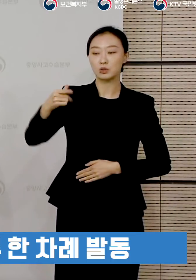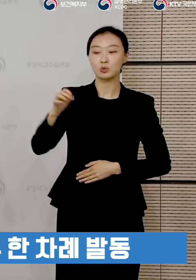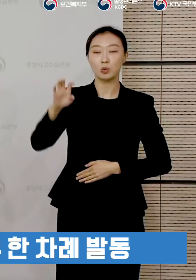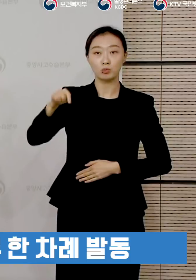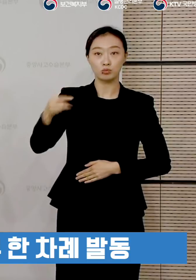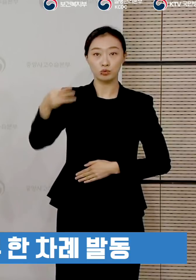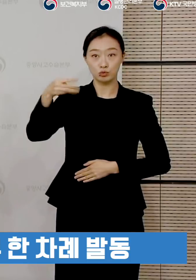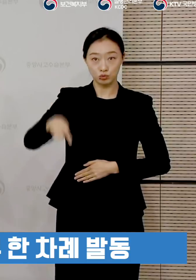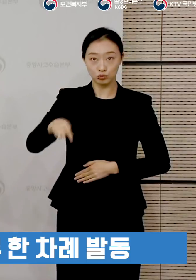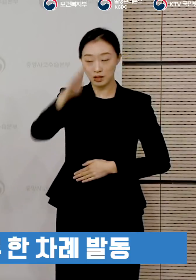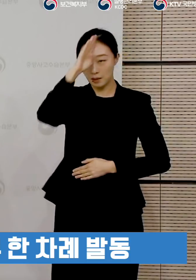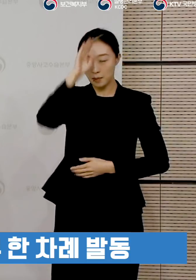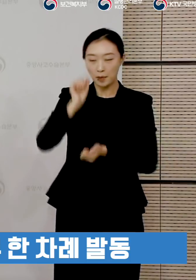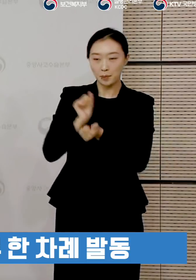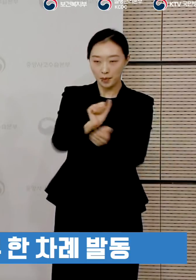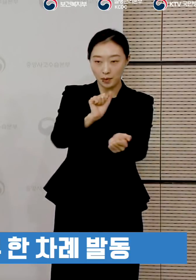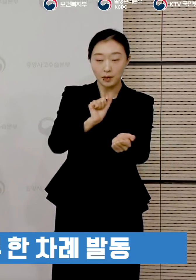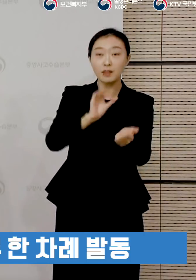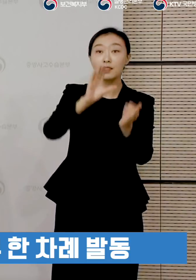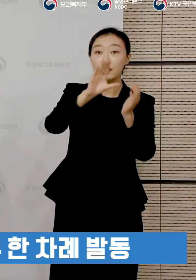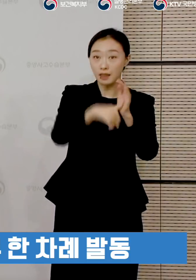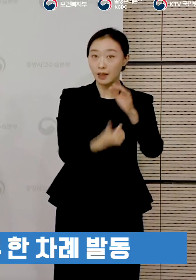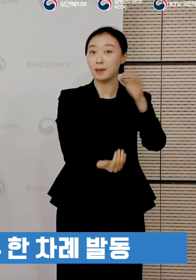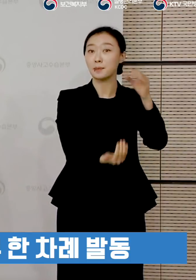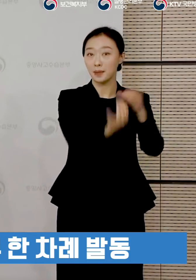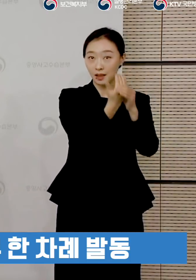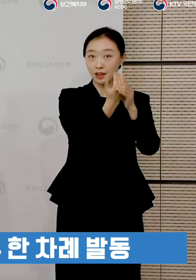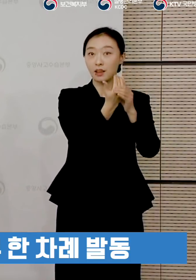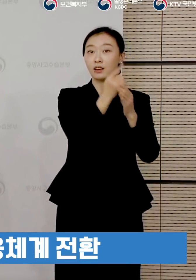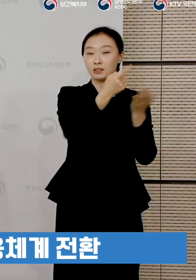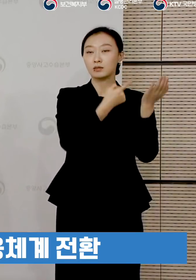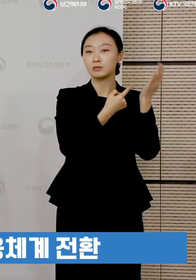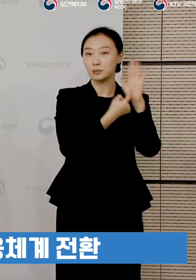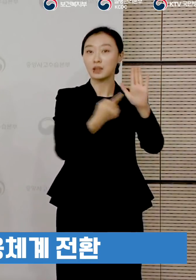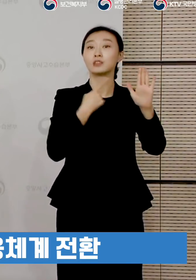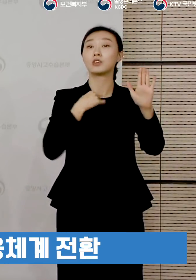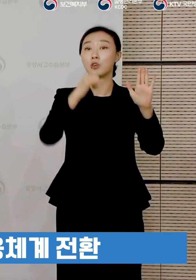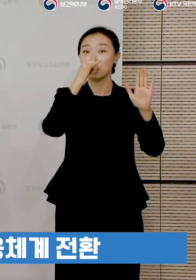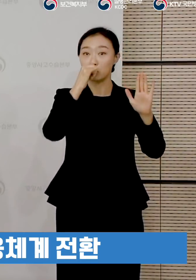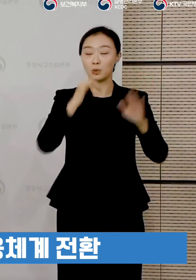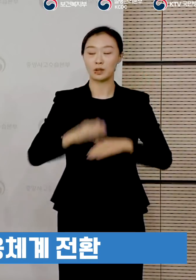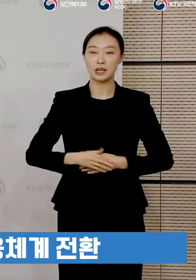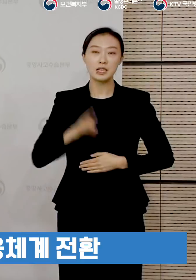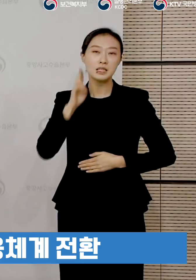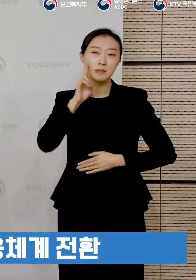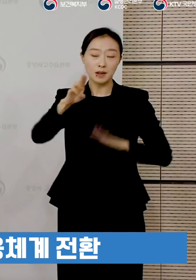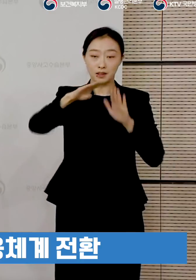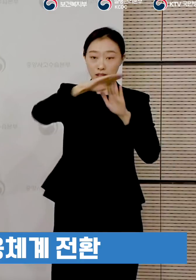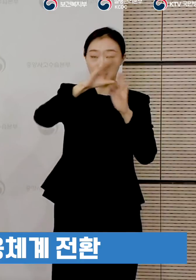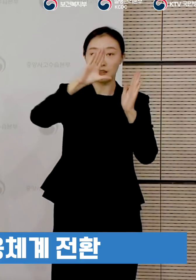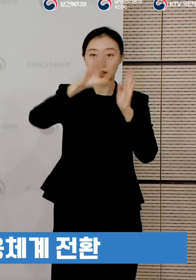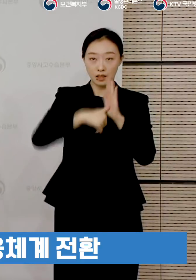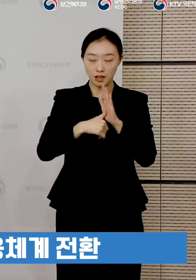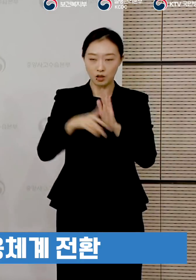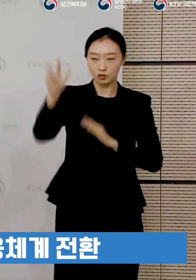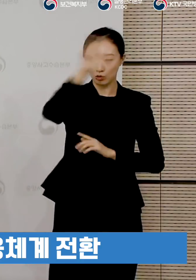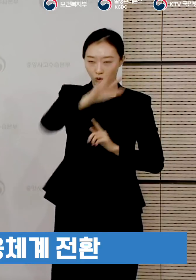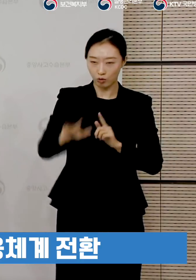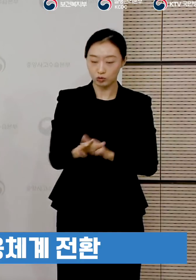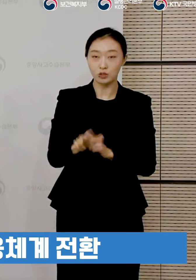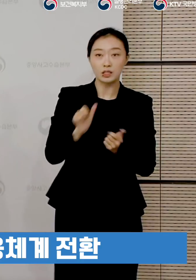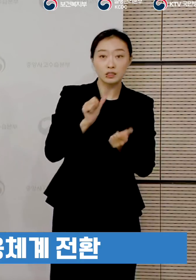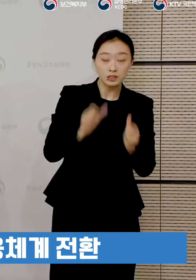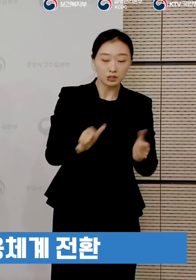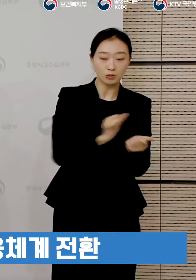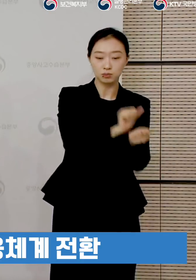확산 시 한 차례 발동된 바 있으며 심각 단계에서는 감염병의 전국적인 지역 전파에 대처하는